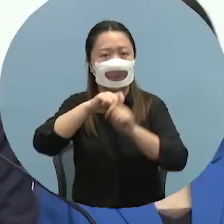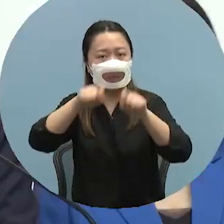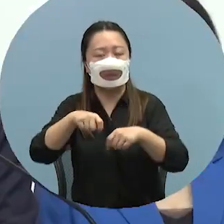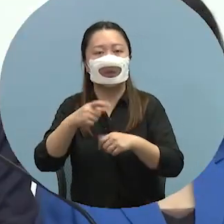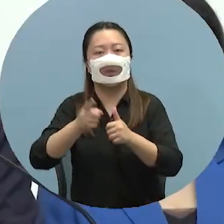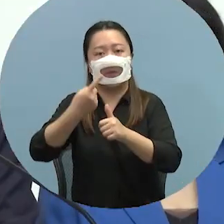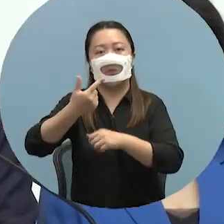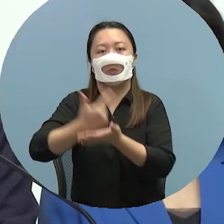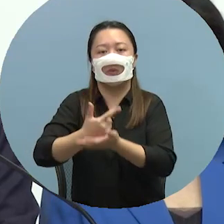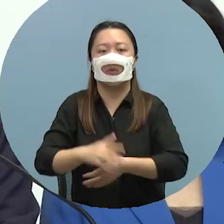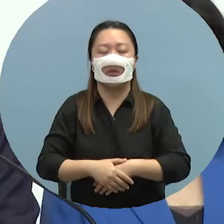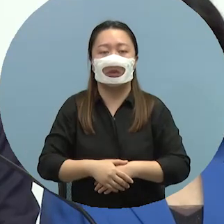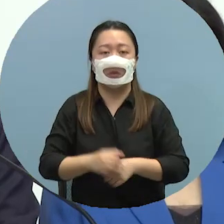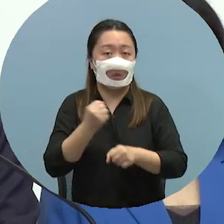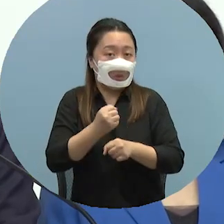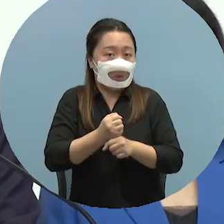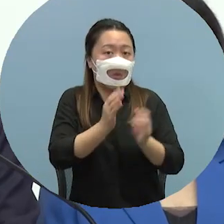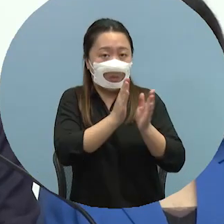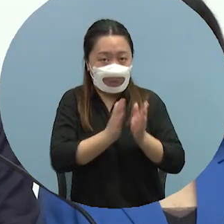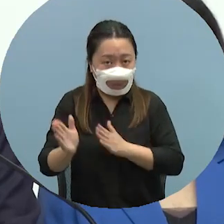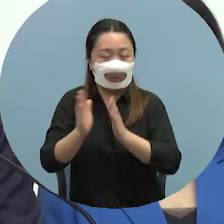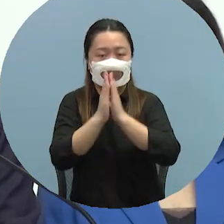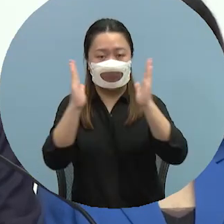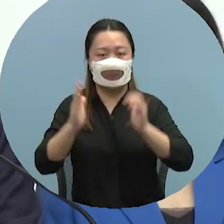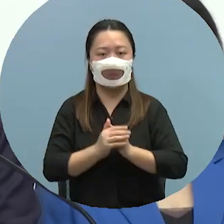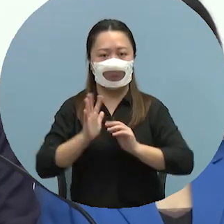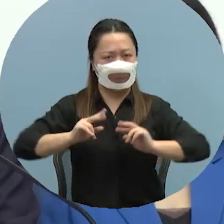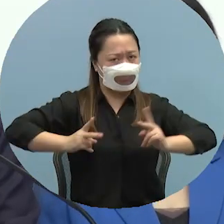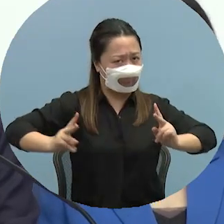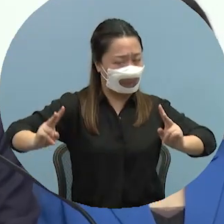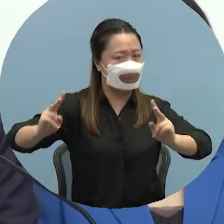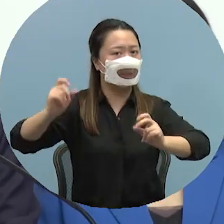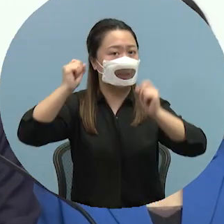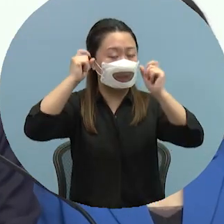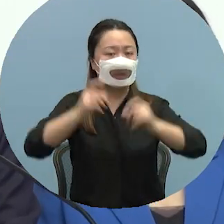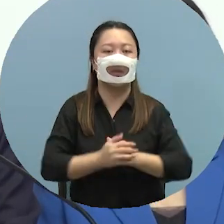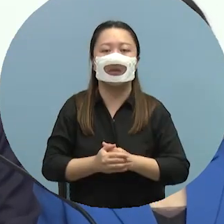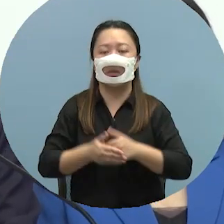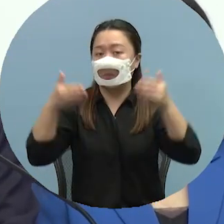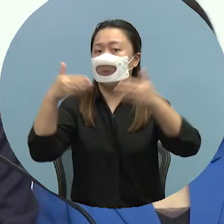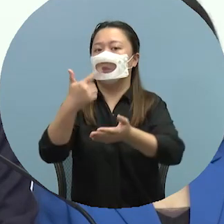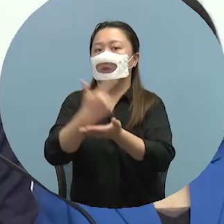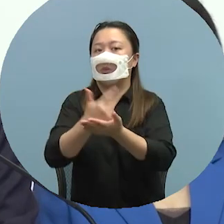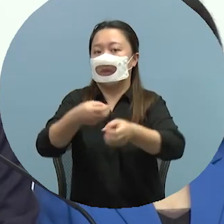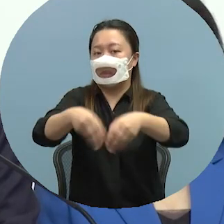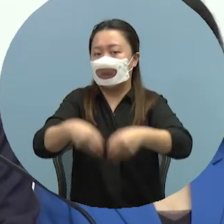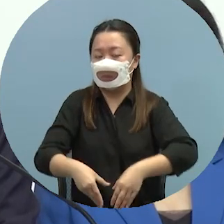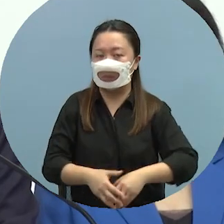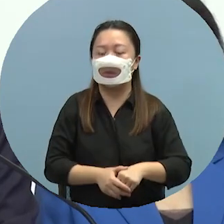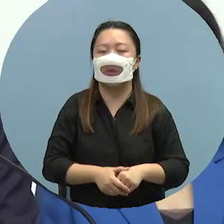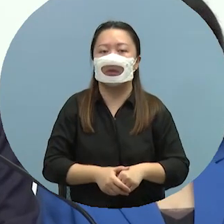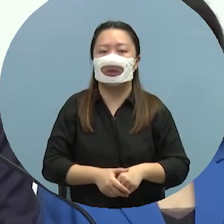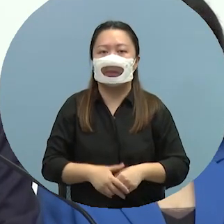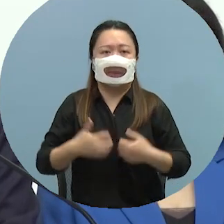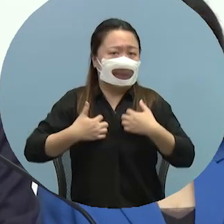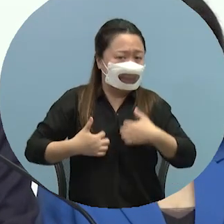位。 在任期間，我會以變革精神，重點克服和解決最迫